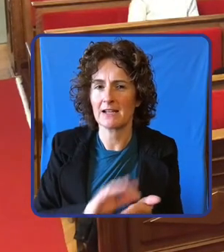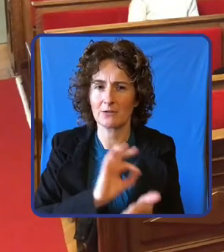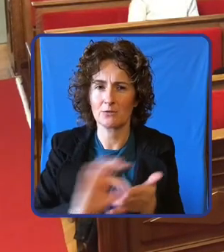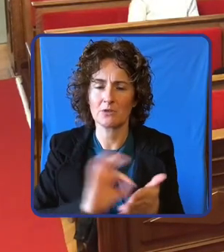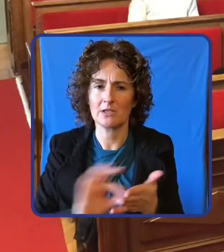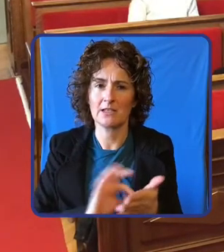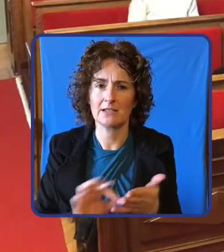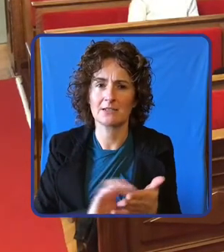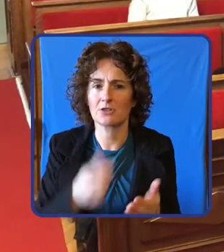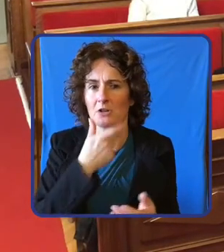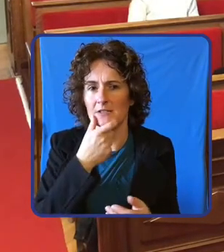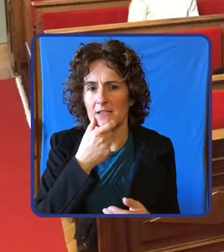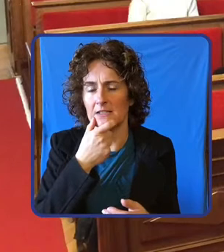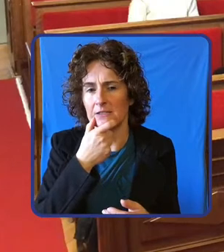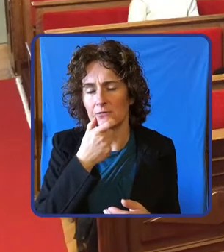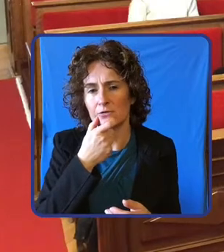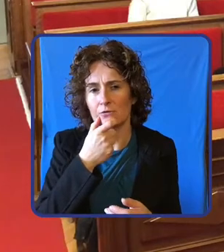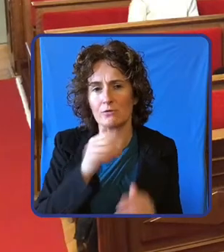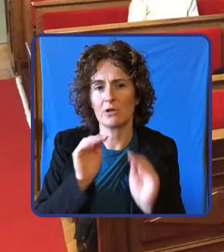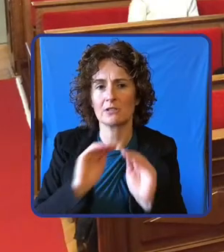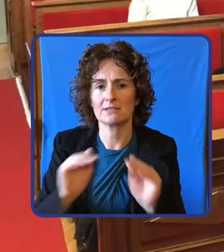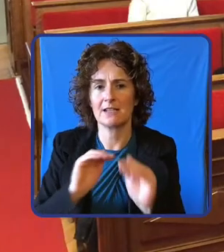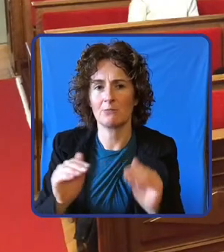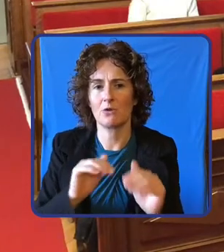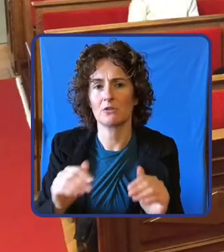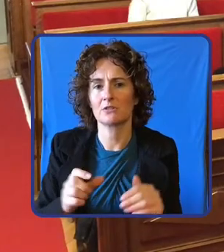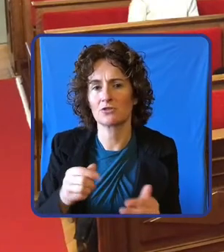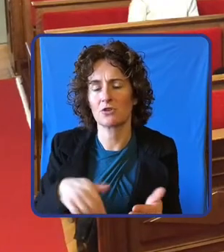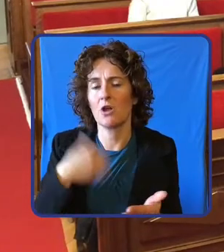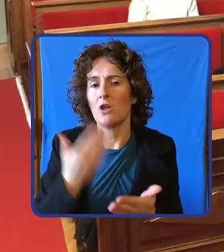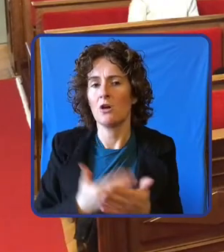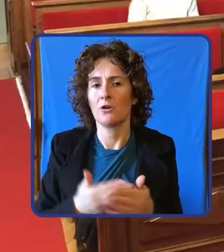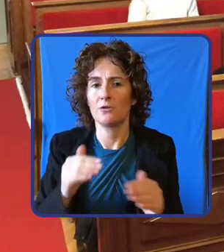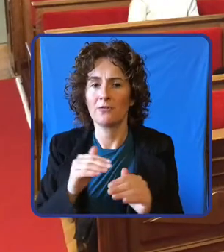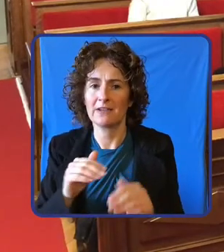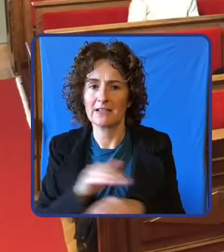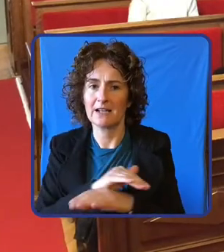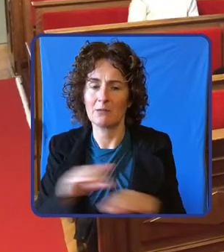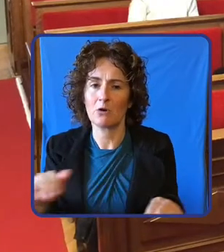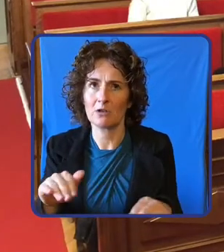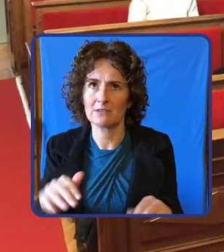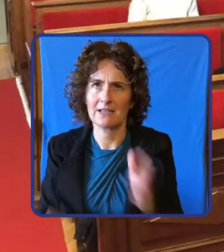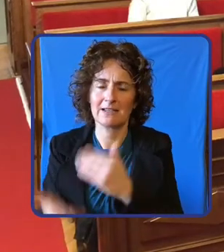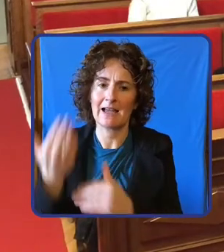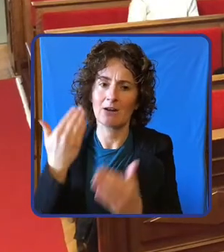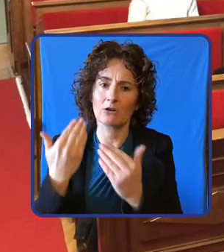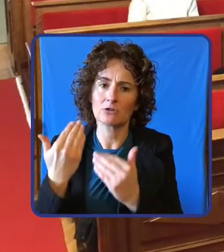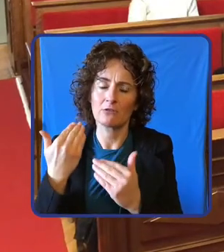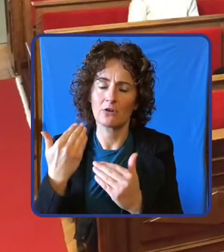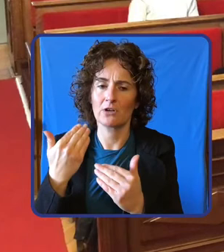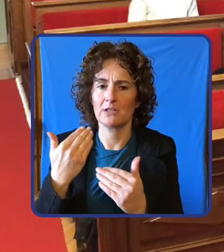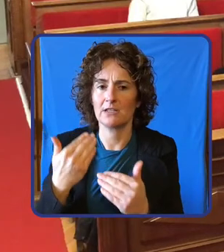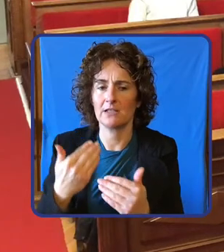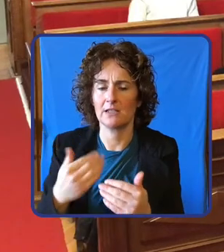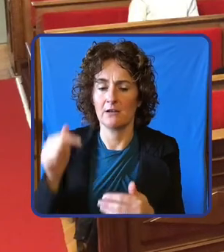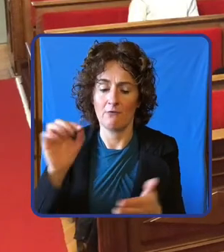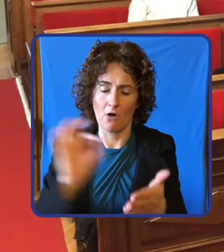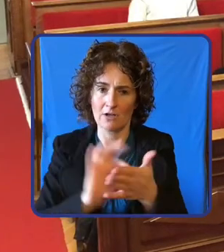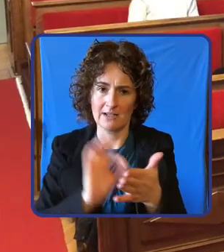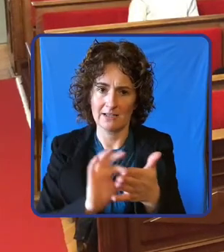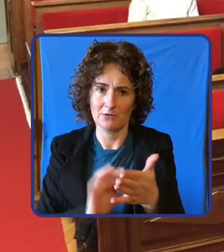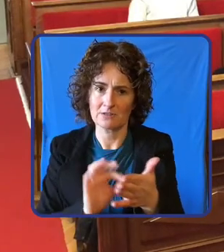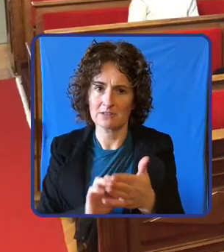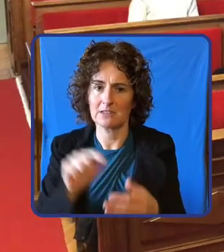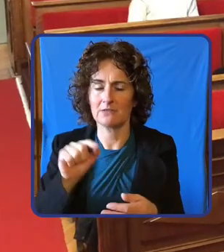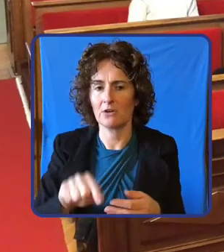időskorúak támogatásánál a jövedelem határnál a tavalyi összeg került feltüntetés, és a 10 000 forintos összeg, ami tavaly volt még érvényben, de hogy írni ez már 15